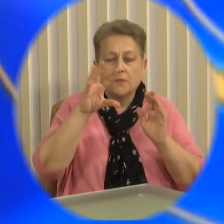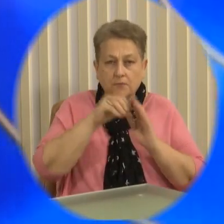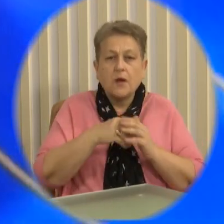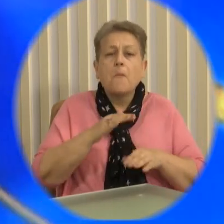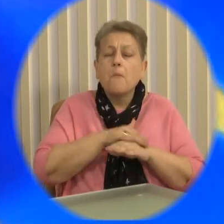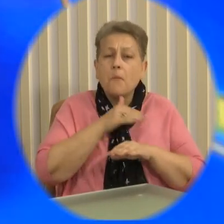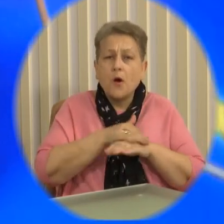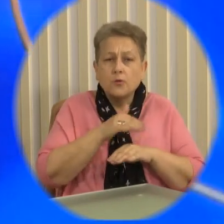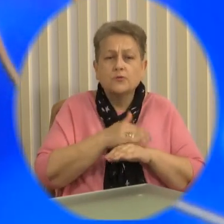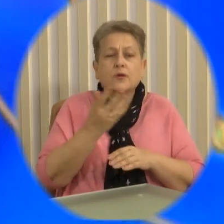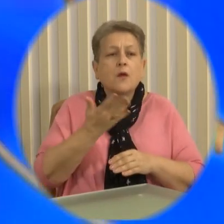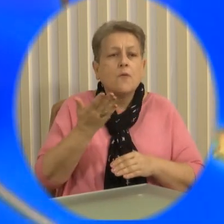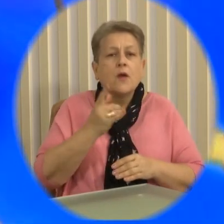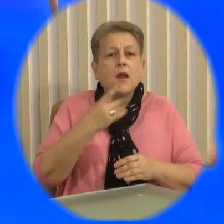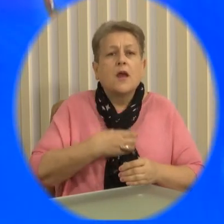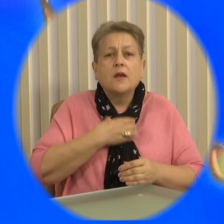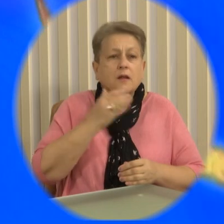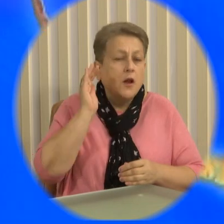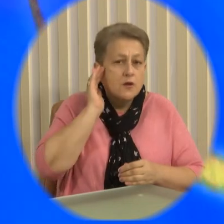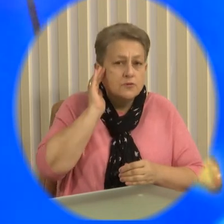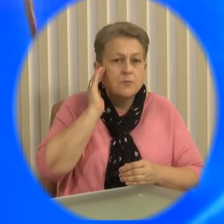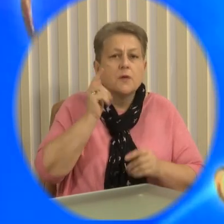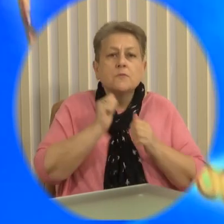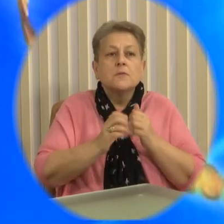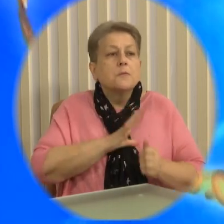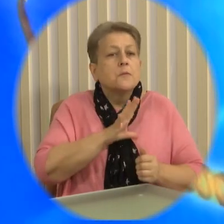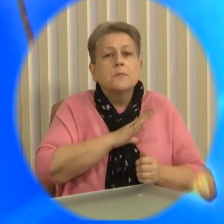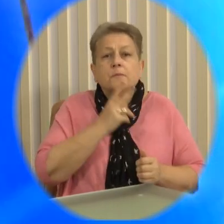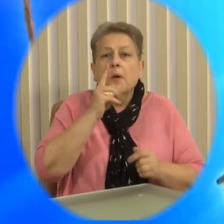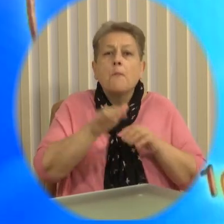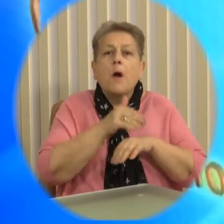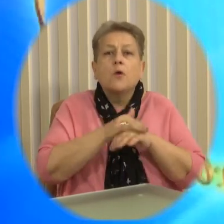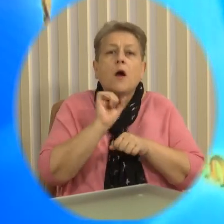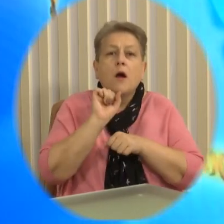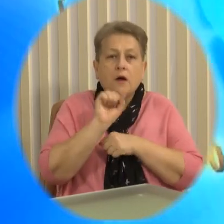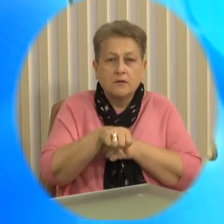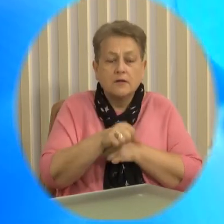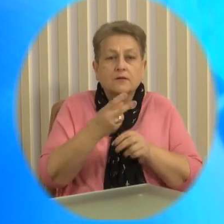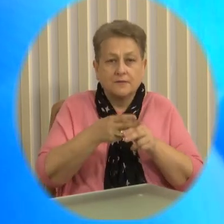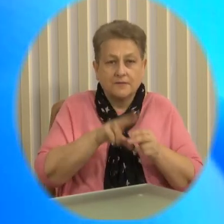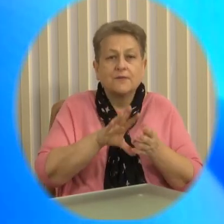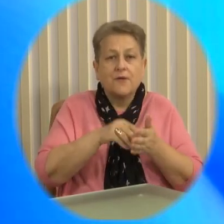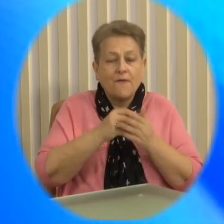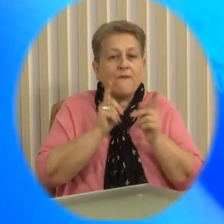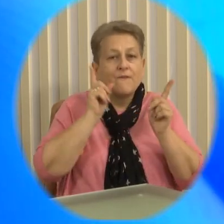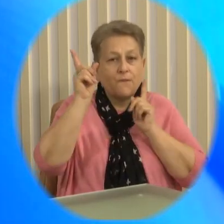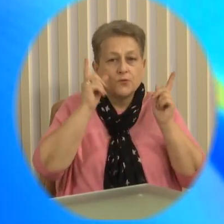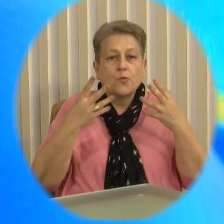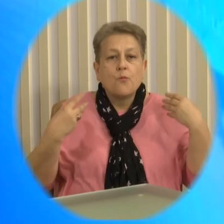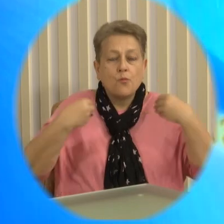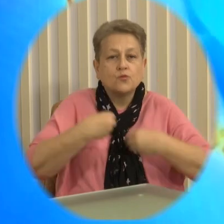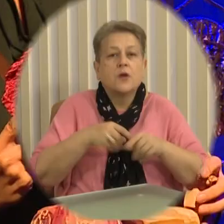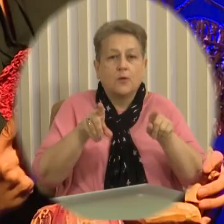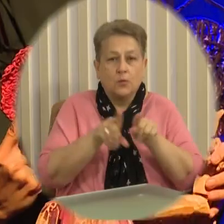իհարկե բարությունը, երբ փոքրիկները հեքիաթն են լսում, միշտ էլ անհամբեր սպասում են բարու հաղթանակին, այդպես է նաև ոզնու մուշտակը